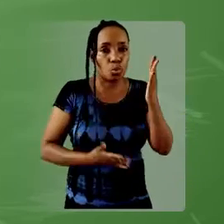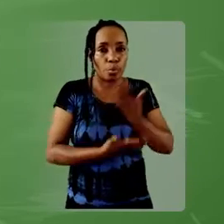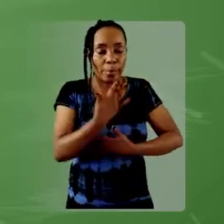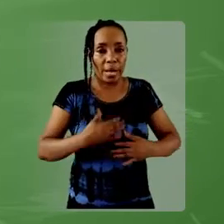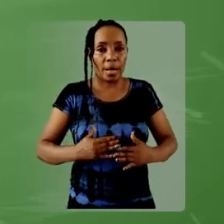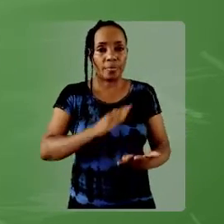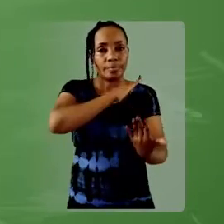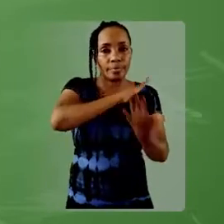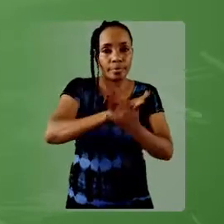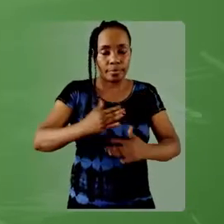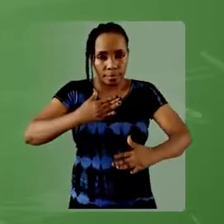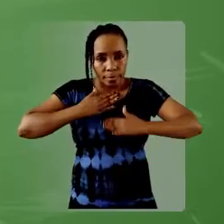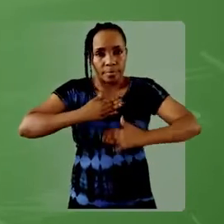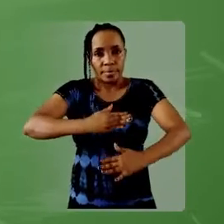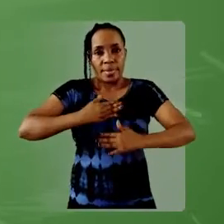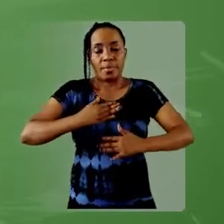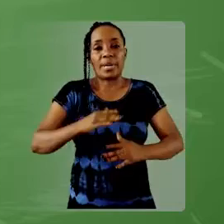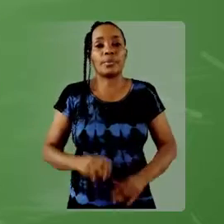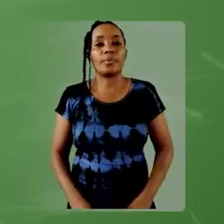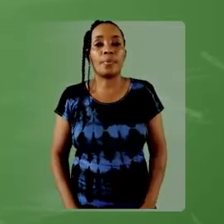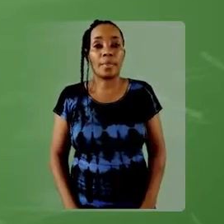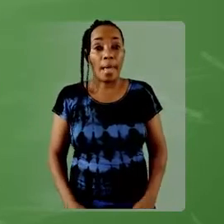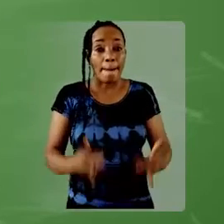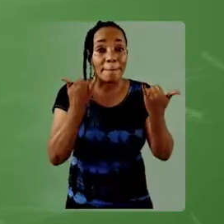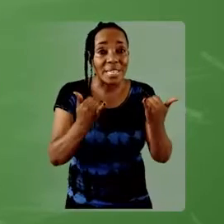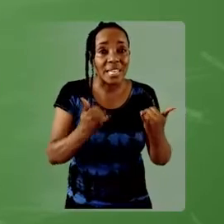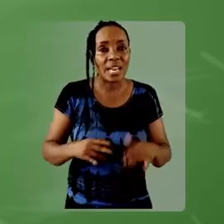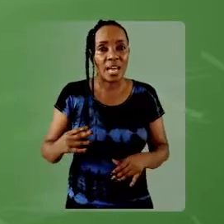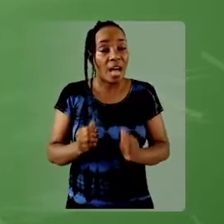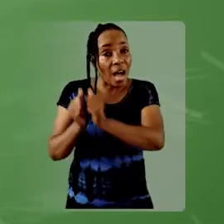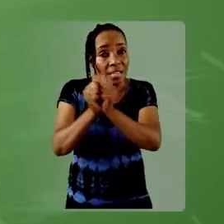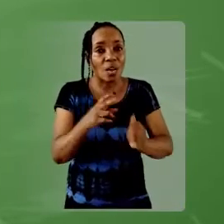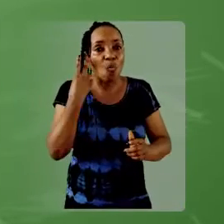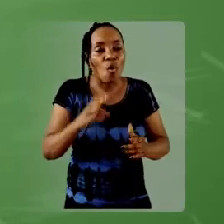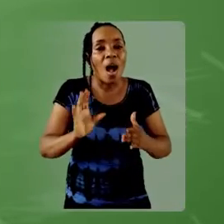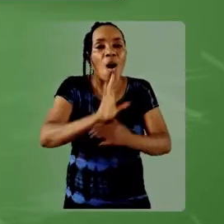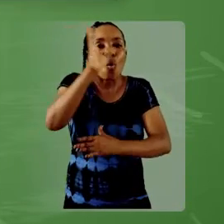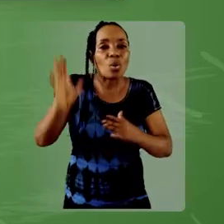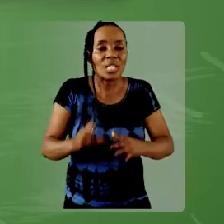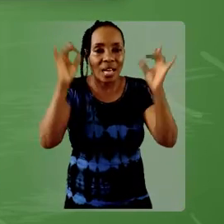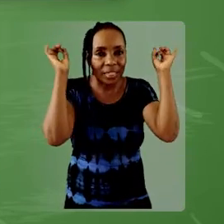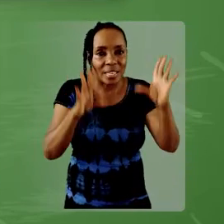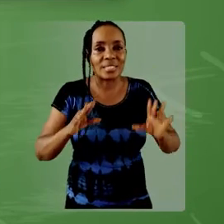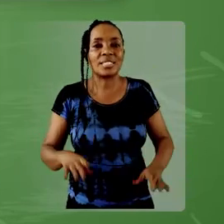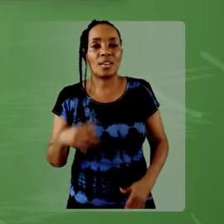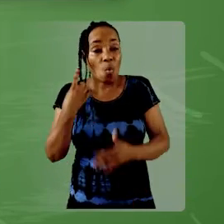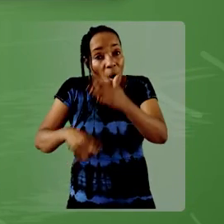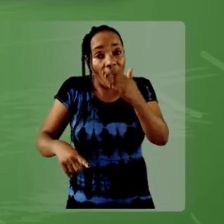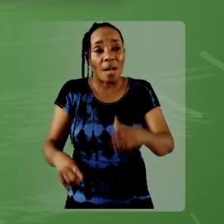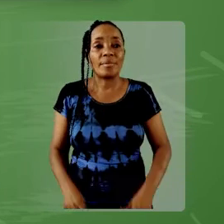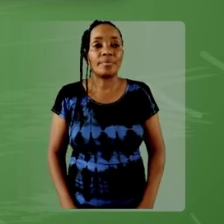Nous allons maintenant voir les conséquences liées au danger du courant électrique. Au niveau